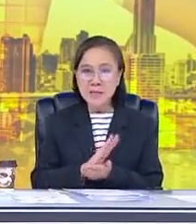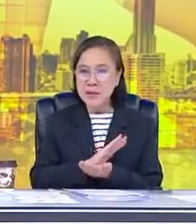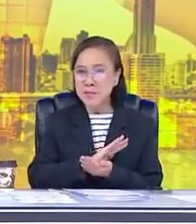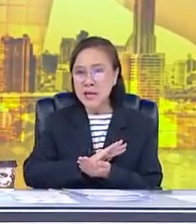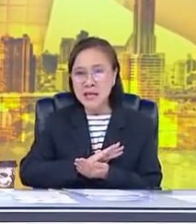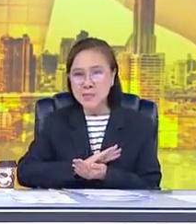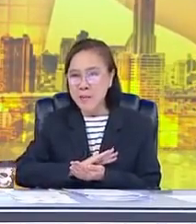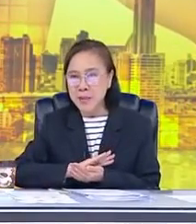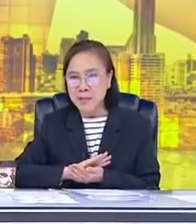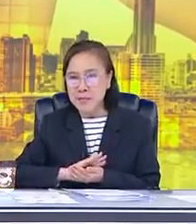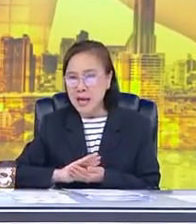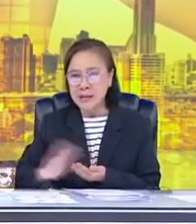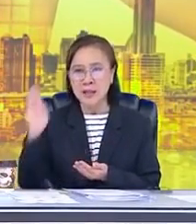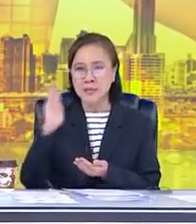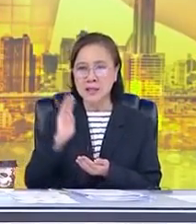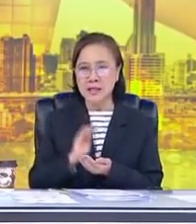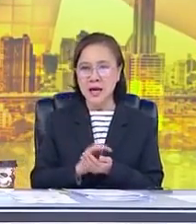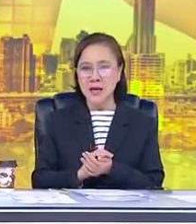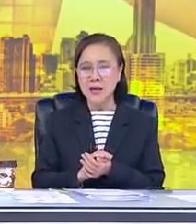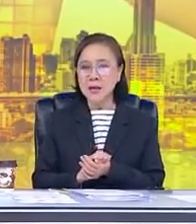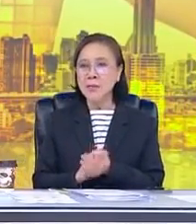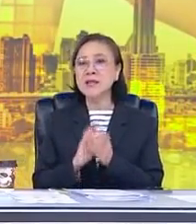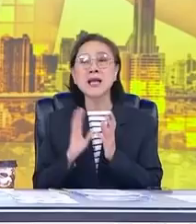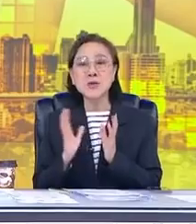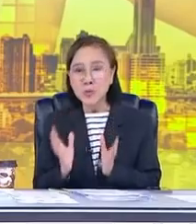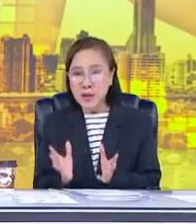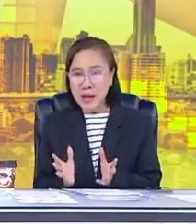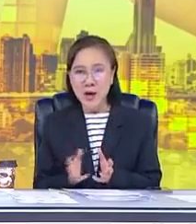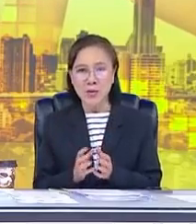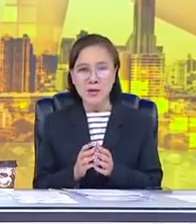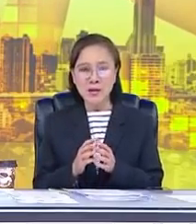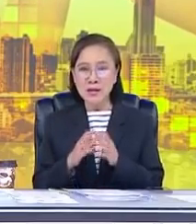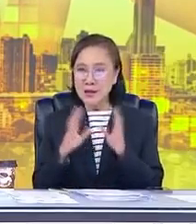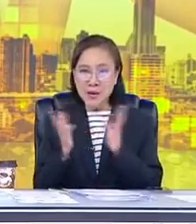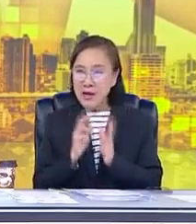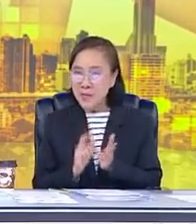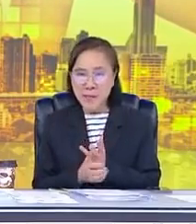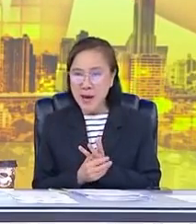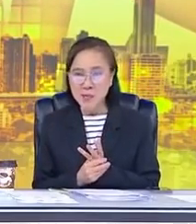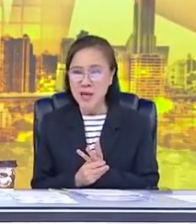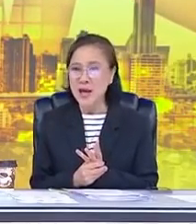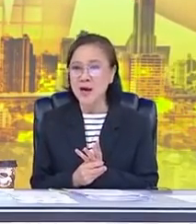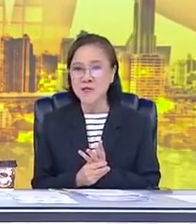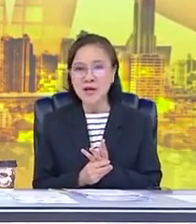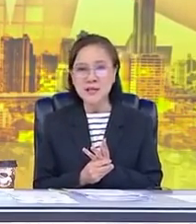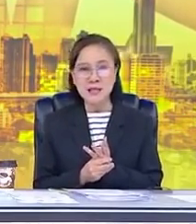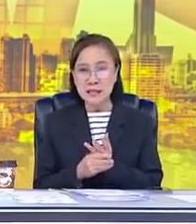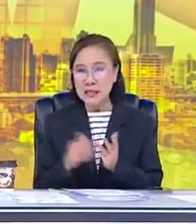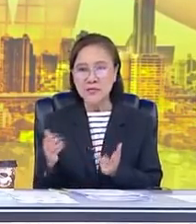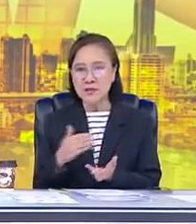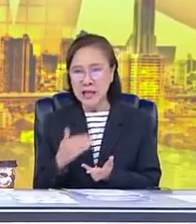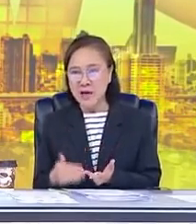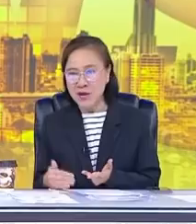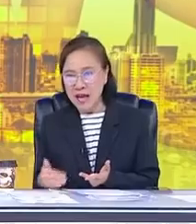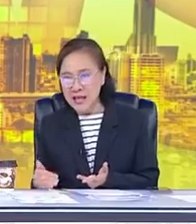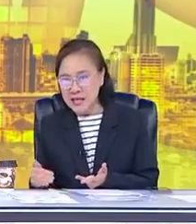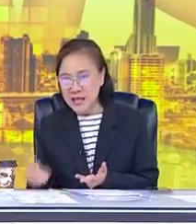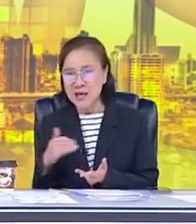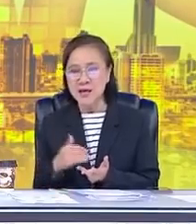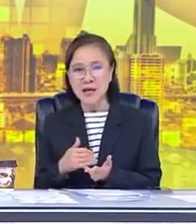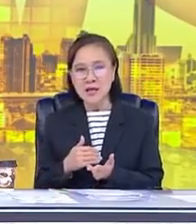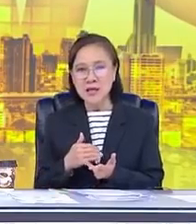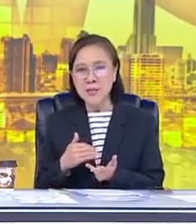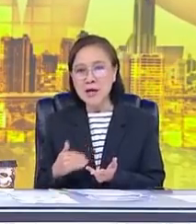หรือไม่ได้พำนักดั้งเดิมเลยเนี่ยหมายถึงนักท่องเที่ยวคือเธอไม่เคยพำนักอยู่ในฝรั่งเศสเกินระยะเวล